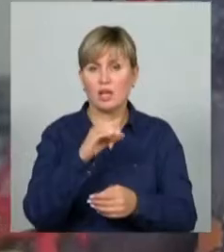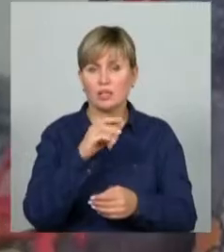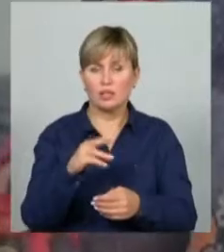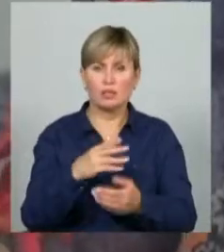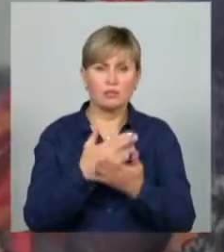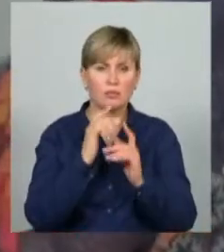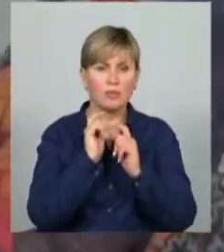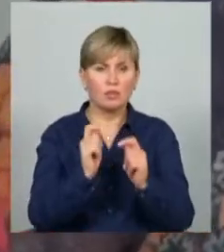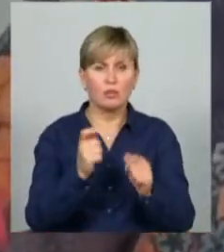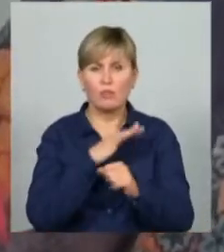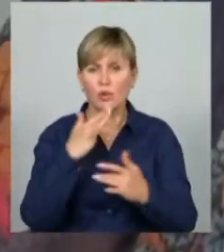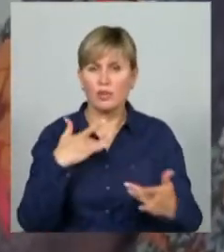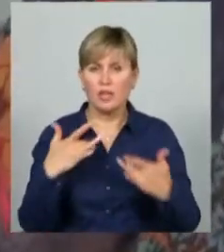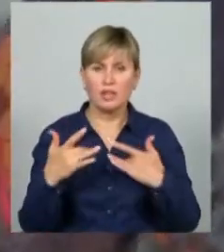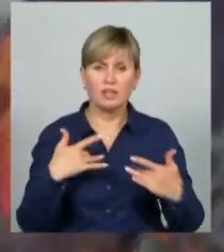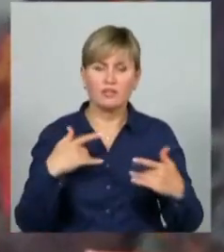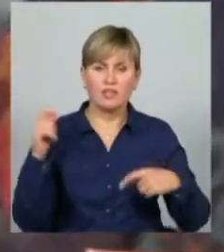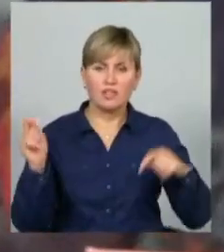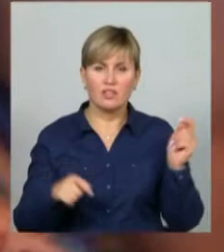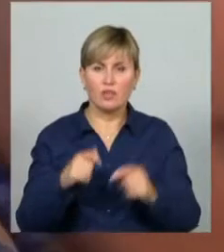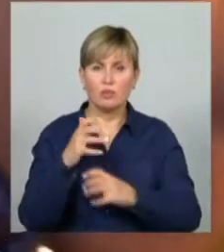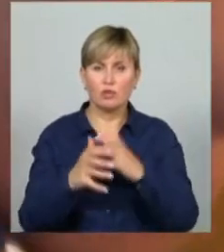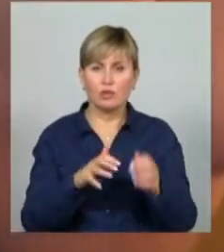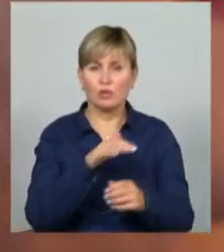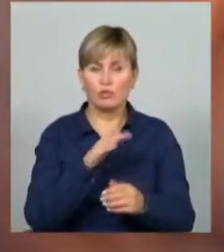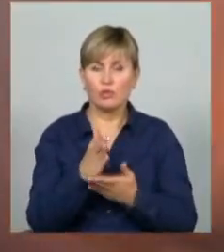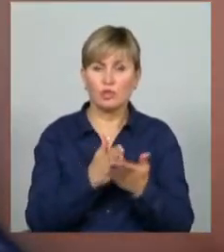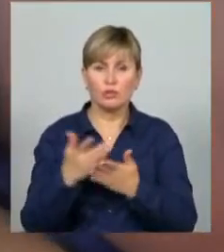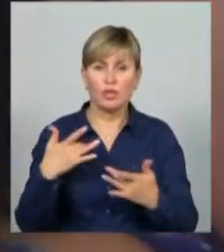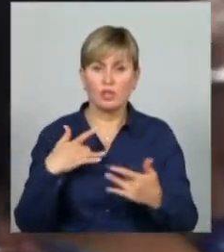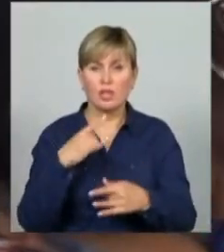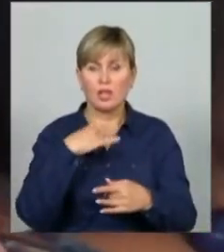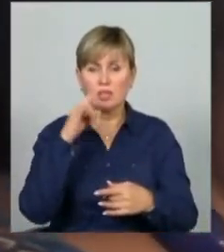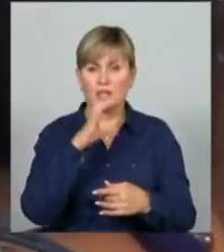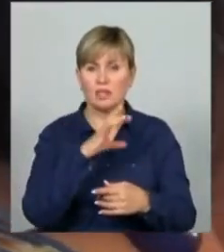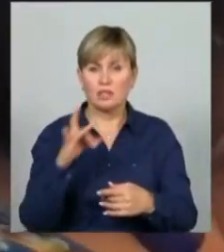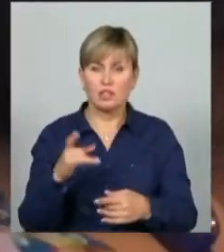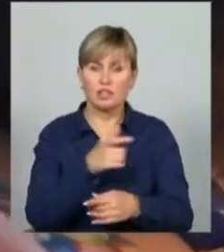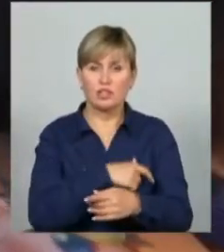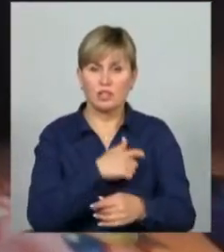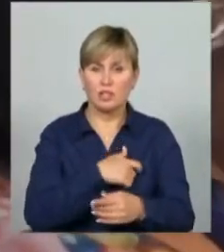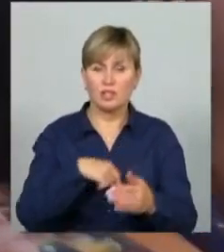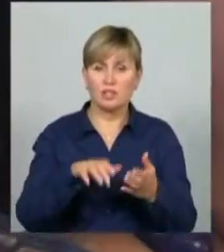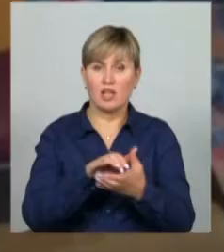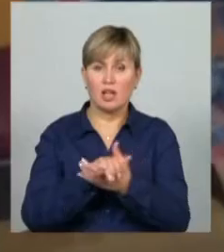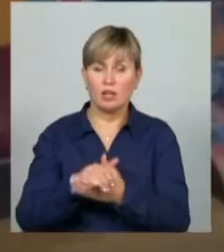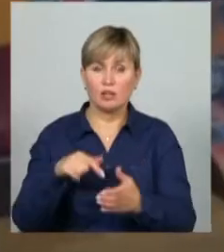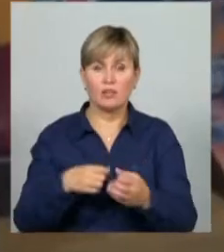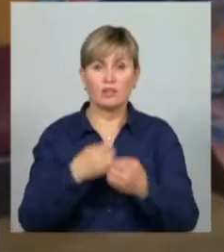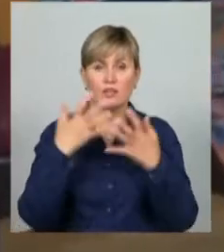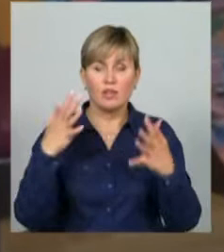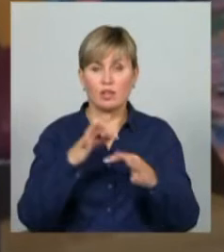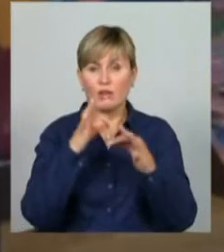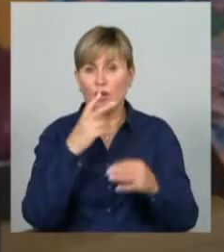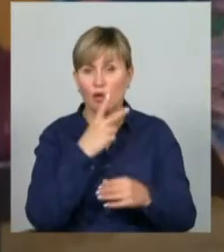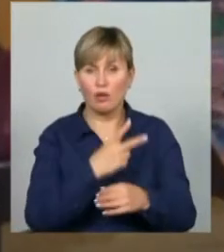лауреат многих театральных фестивалей международного уровня. Заслуженная артистка Казахской ССР, член Союза кинематографистов. Светлый образ